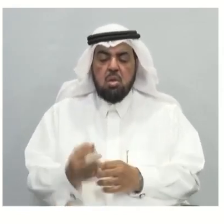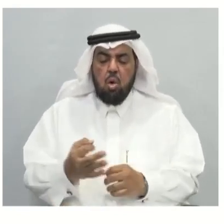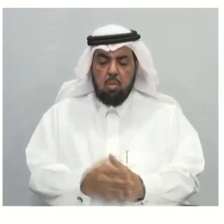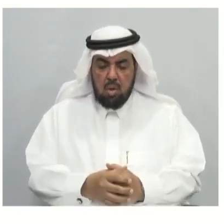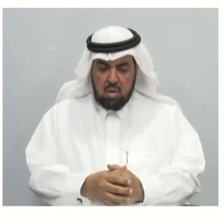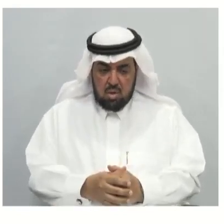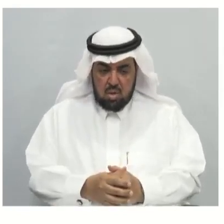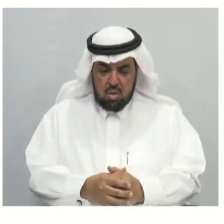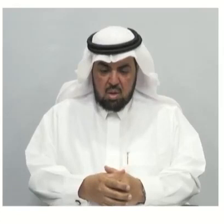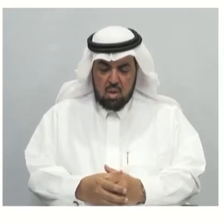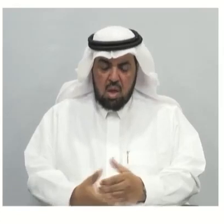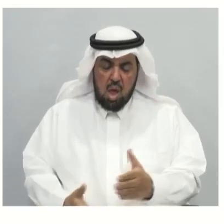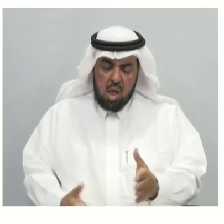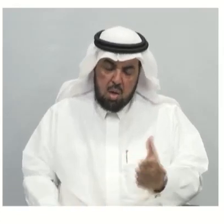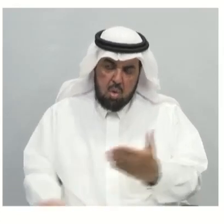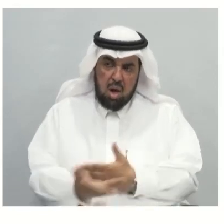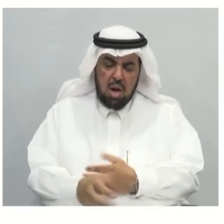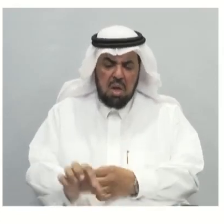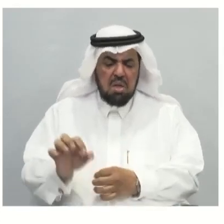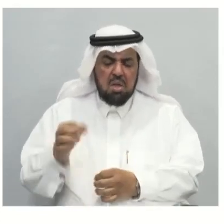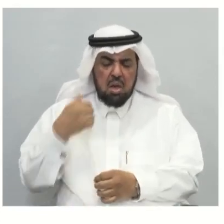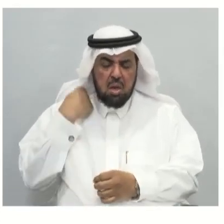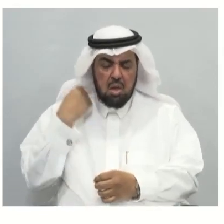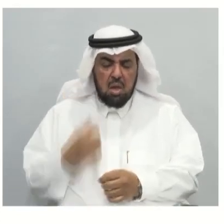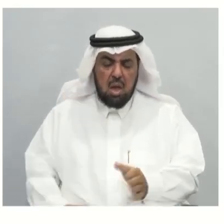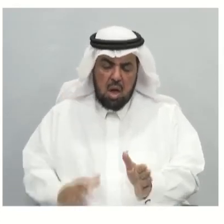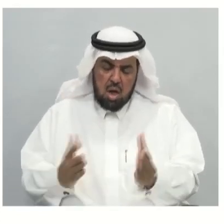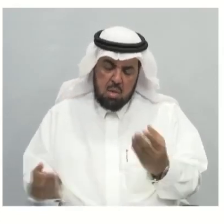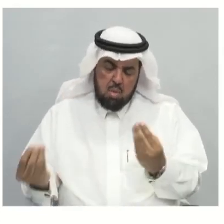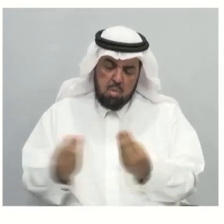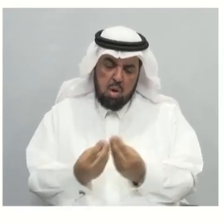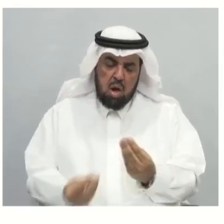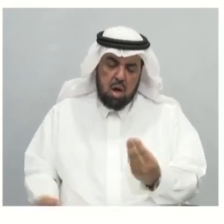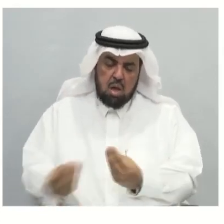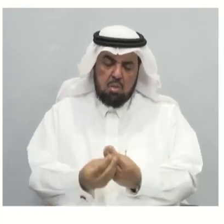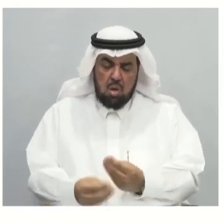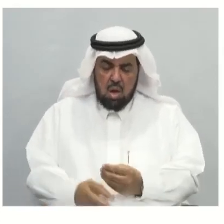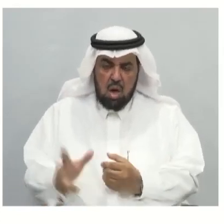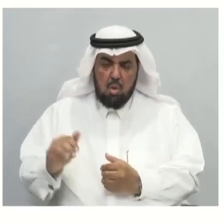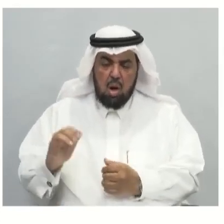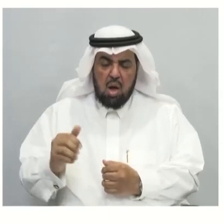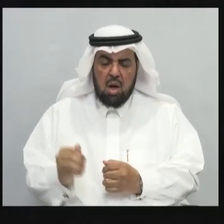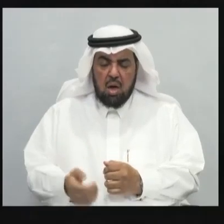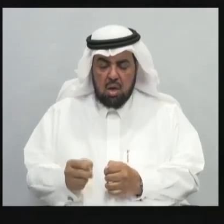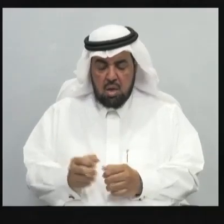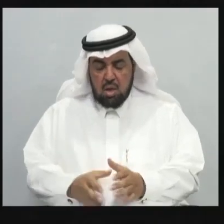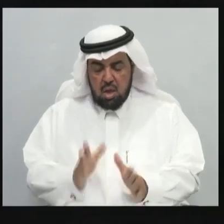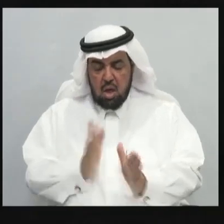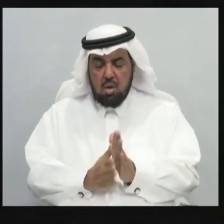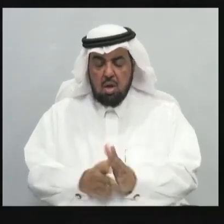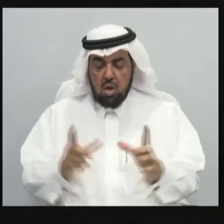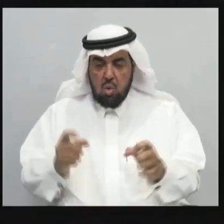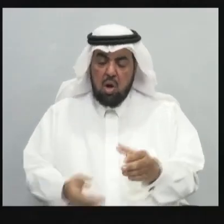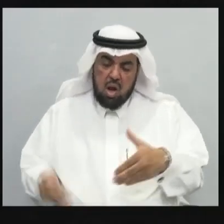الهامه الملحقات هي اختياريه في التقرير الملحقات اختياريه اذا كان التقرير يحوي مثلا على